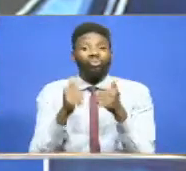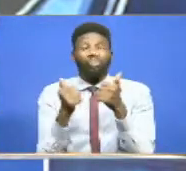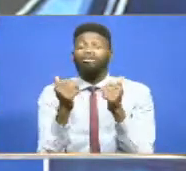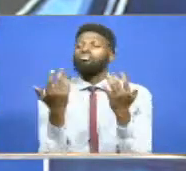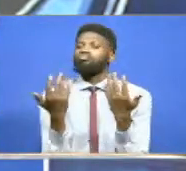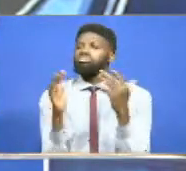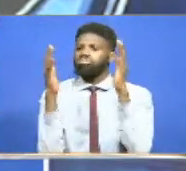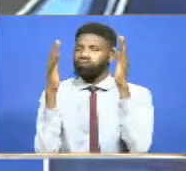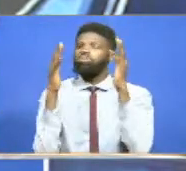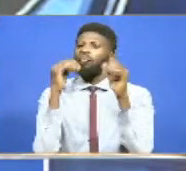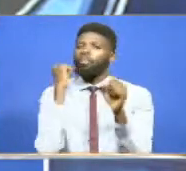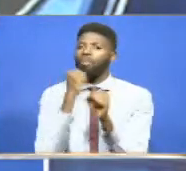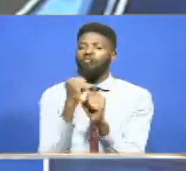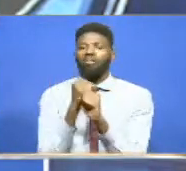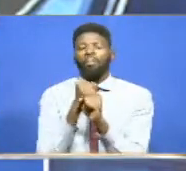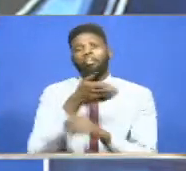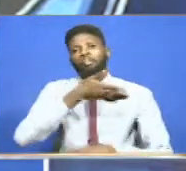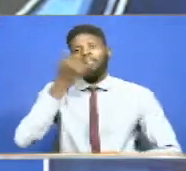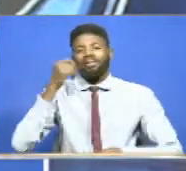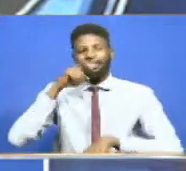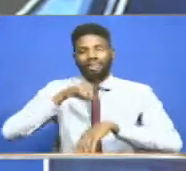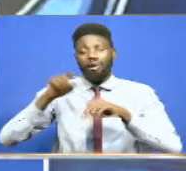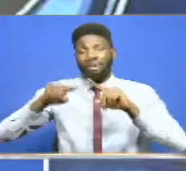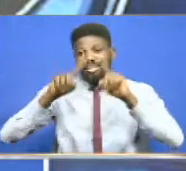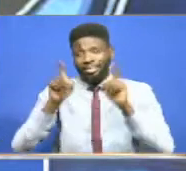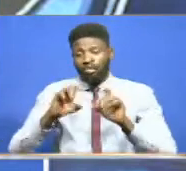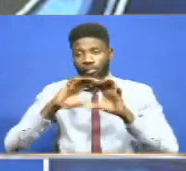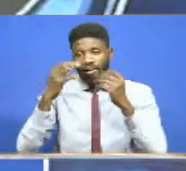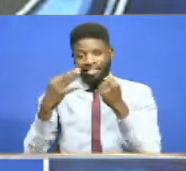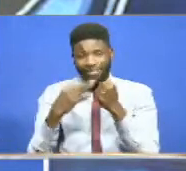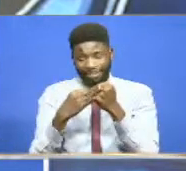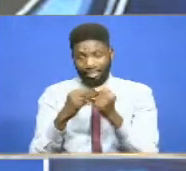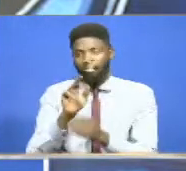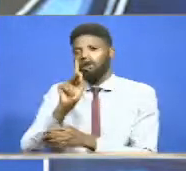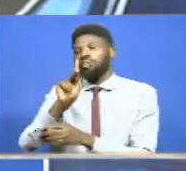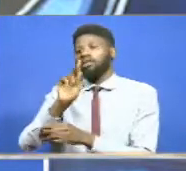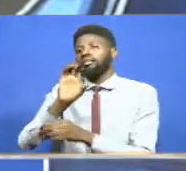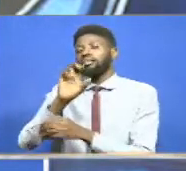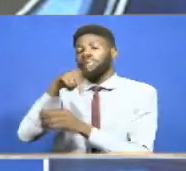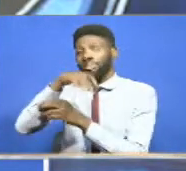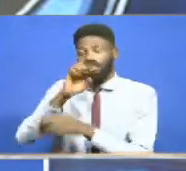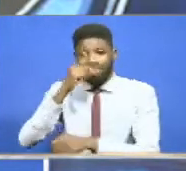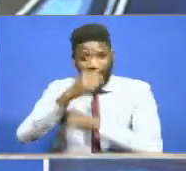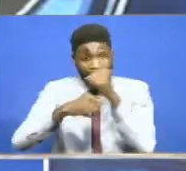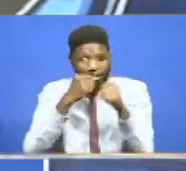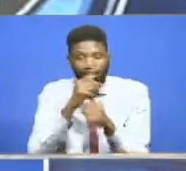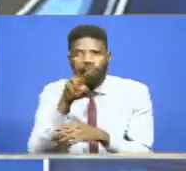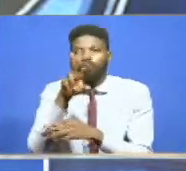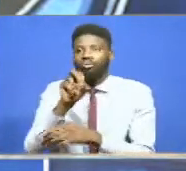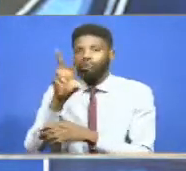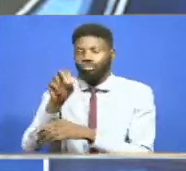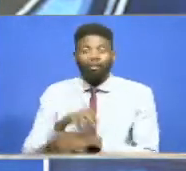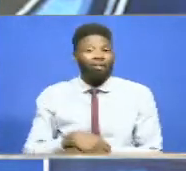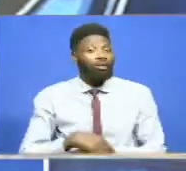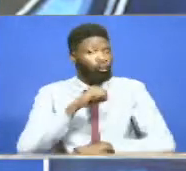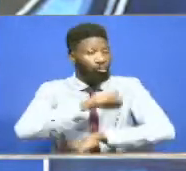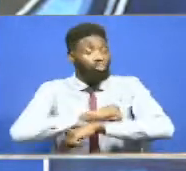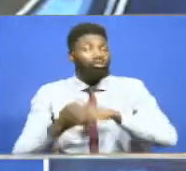matokeo bora ya mtihani wa kitaifa wa darasa la 8 KCPE wa mwaka 2020. Shule hiyo iliyoanzishwa mwaka